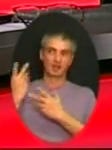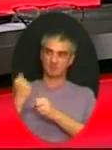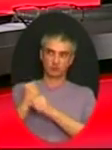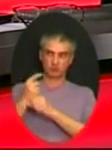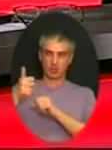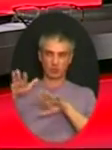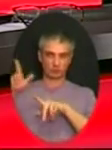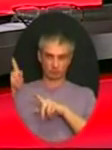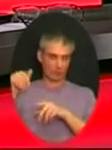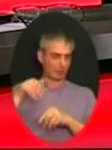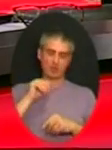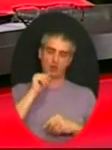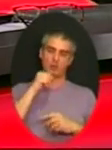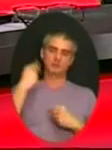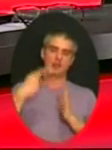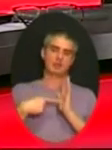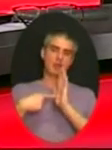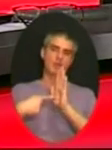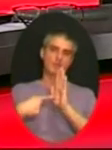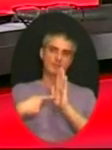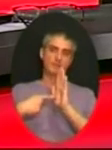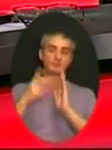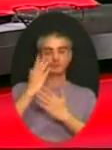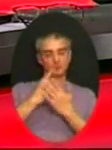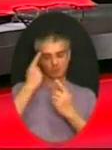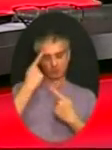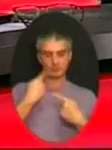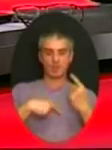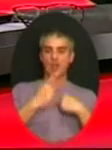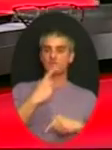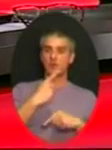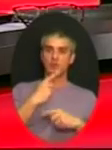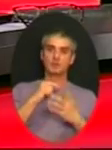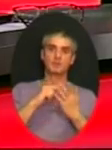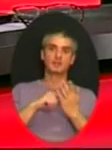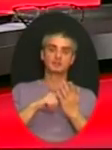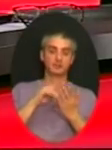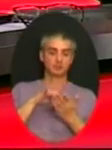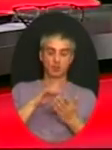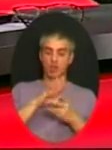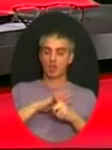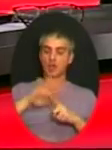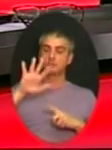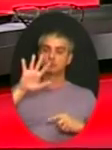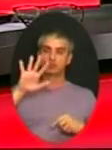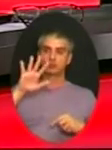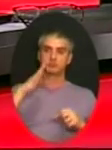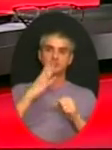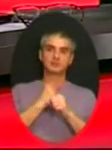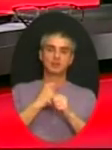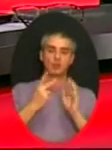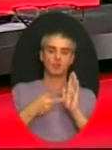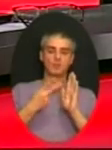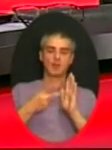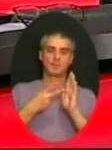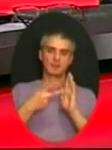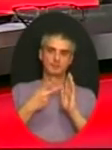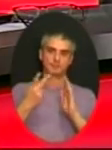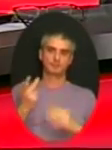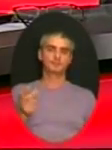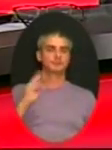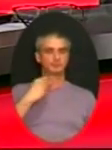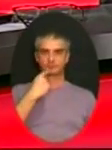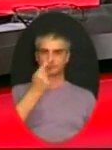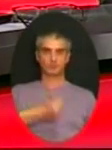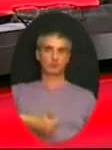ולכן לא רוצים להעניק לו את הבמה הזו. יש כאלה שחושבים אחרת. ולכן מתוך מושב של 5 חודשים הצליחו למצוא פעמיים. כן, ועדיין צריך